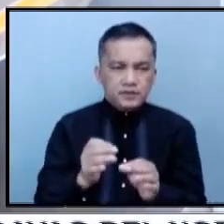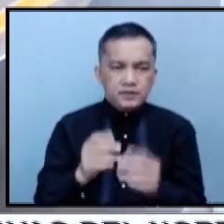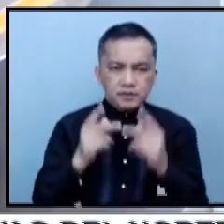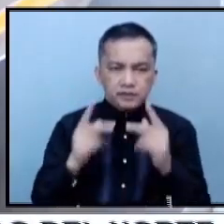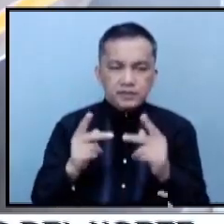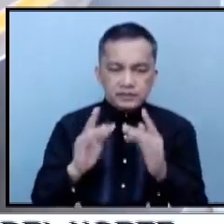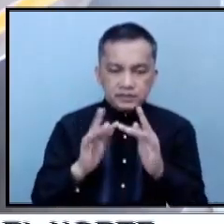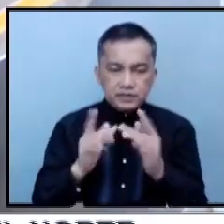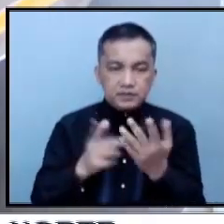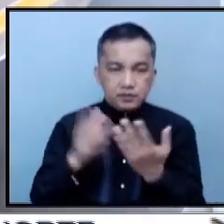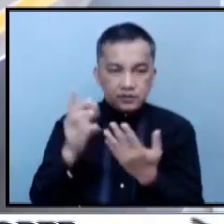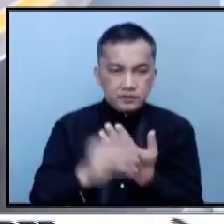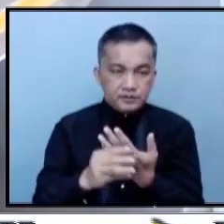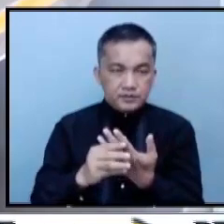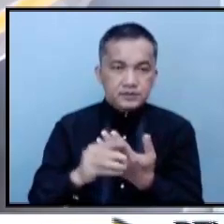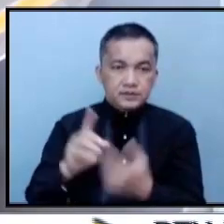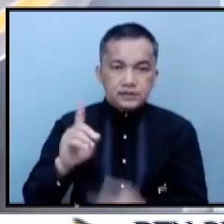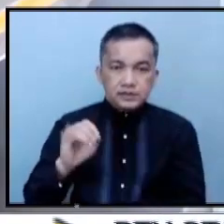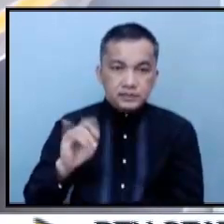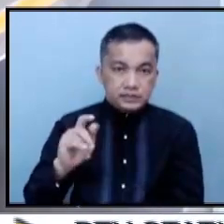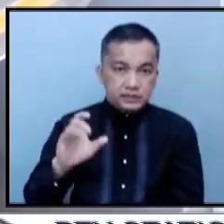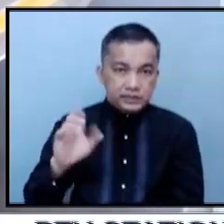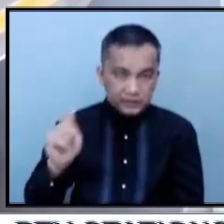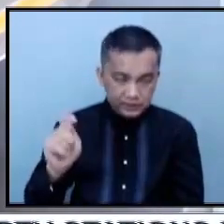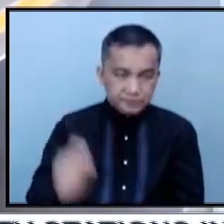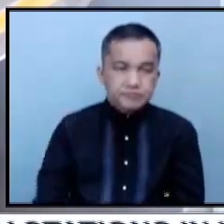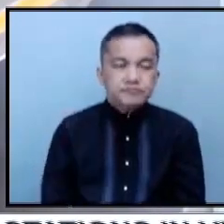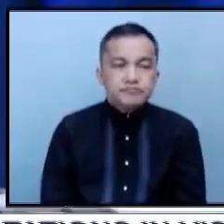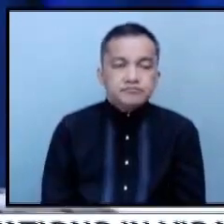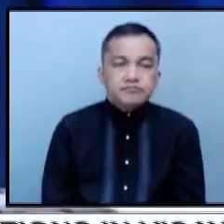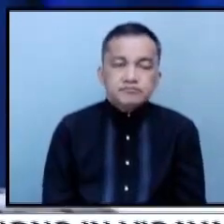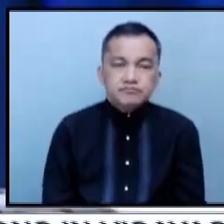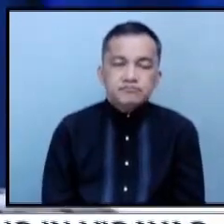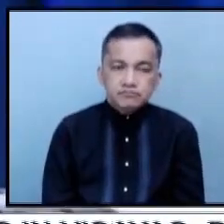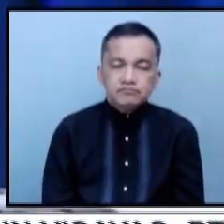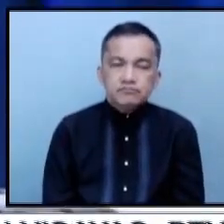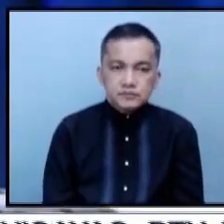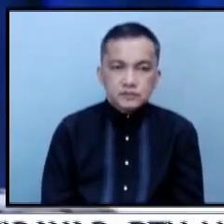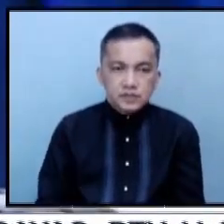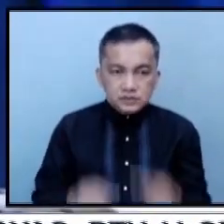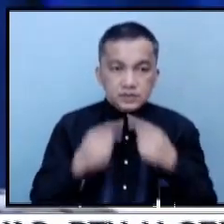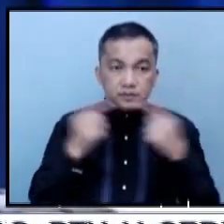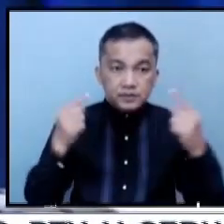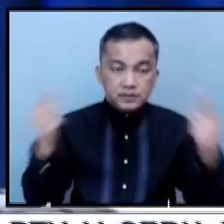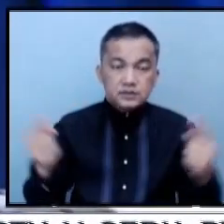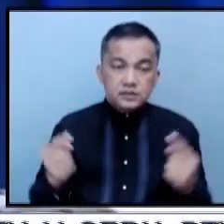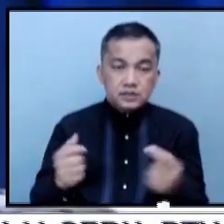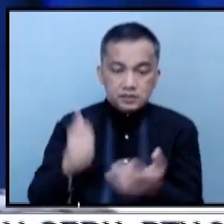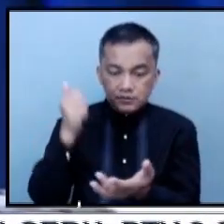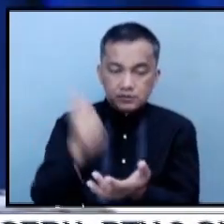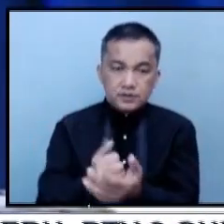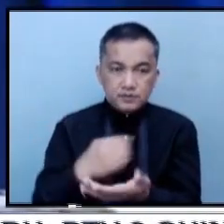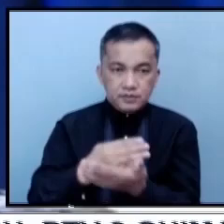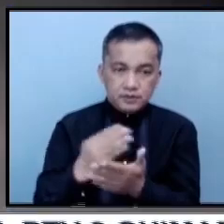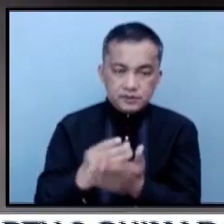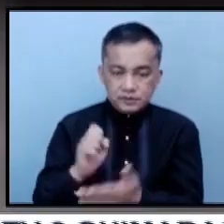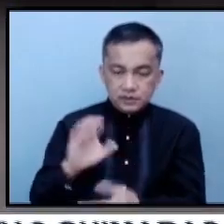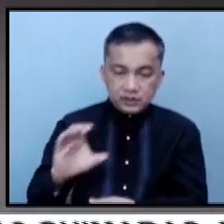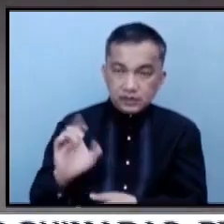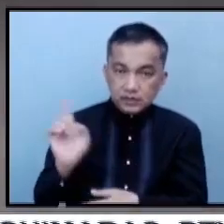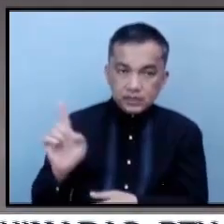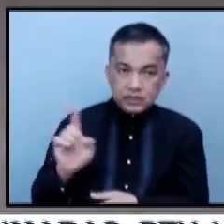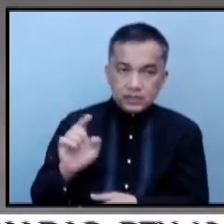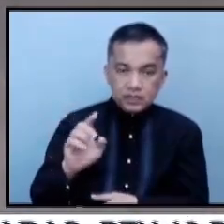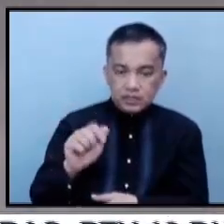ng Department of Information and Communications Technology. Sa isang pahayag, inaprubahan ni Budget Secretary Amena